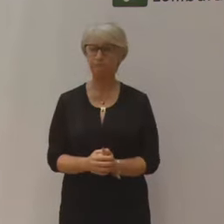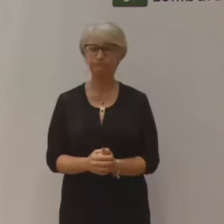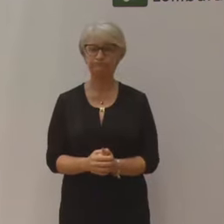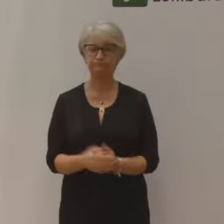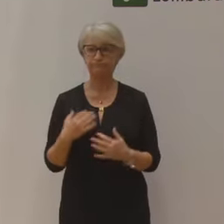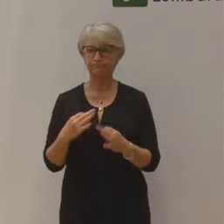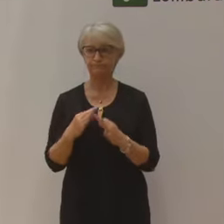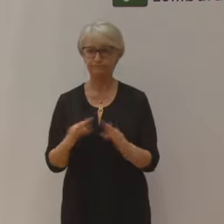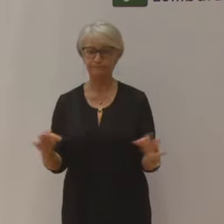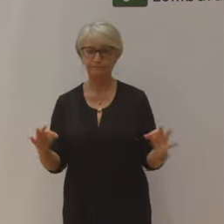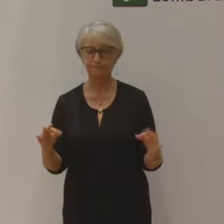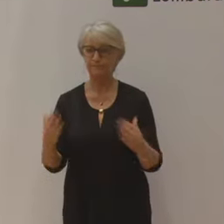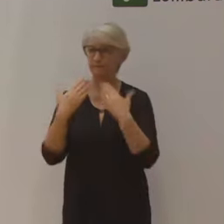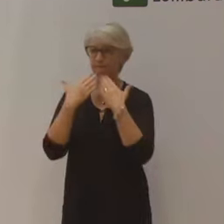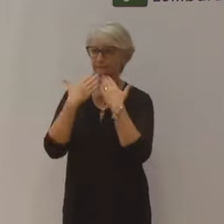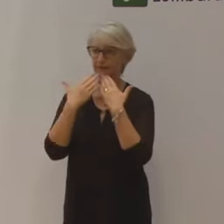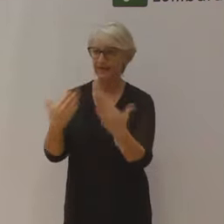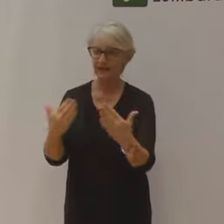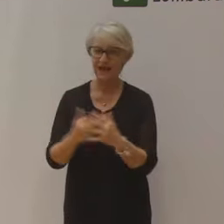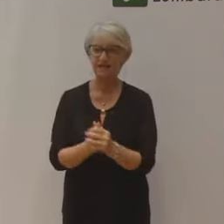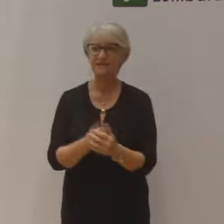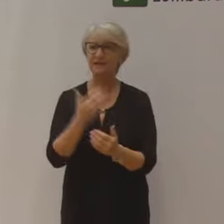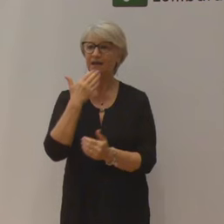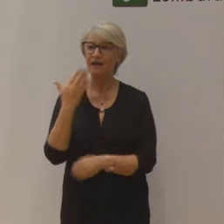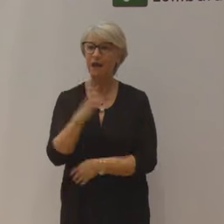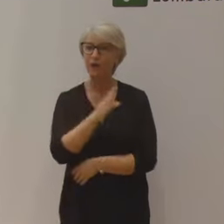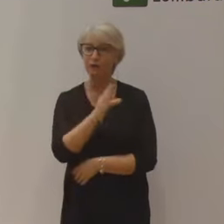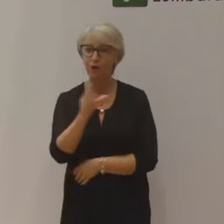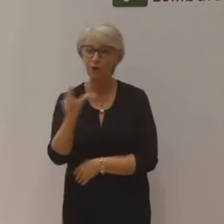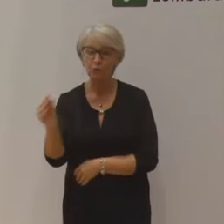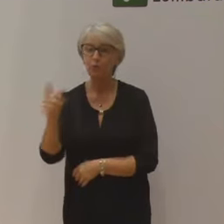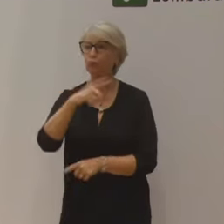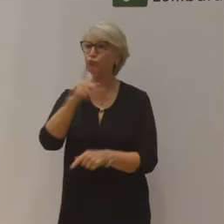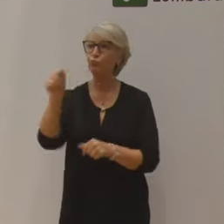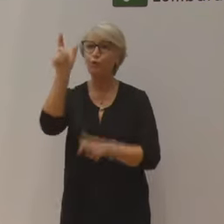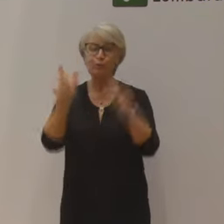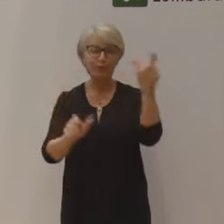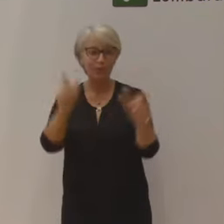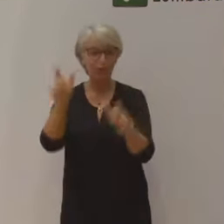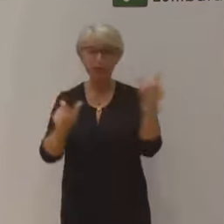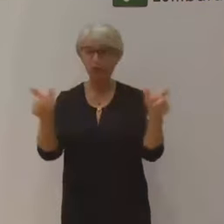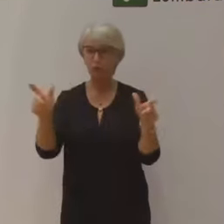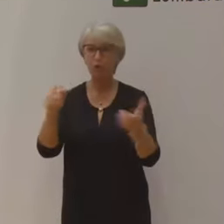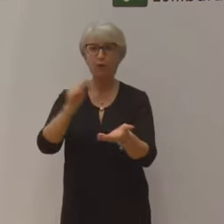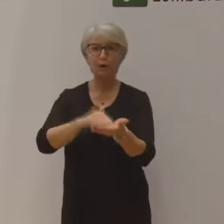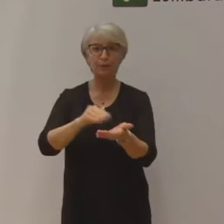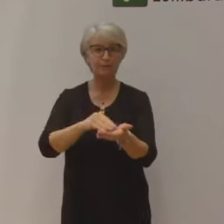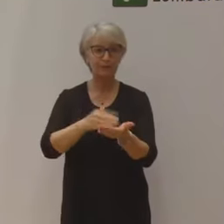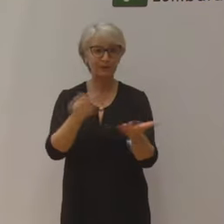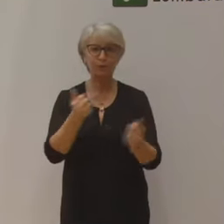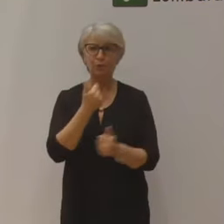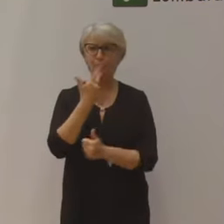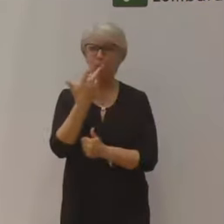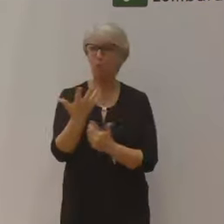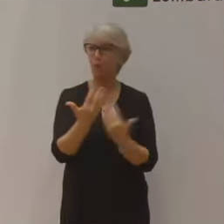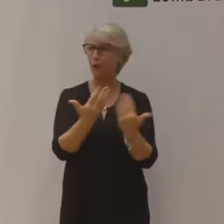Eccoci qui. Allora, grazie a tutti, a tutte le persone che sono qua in presenza,